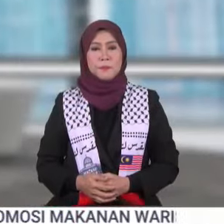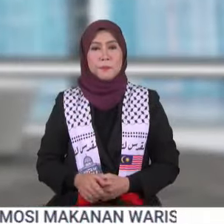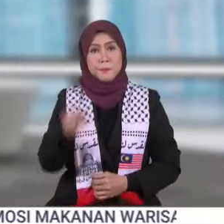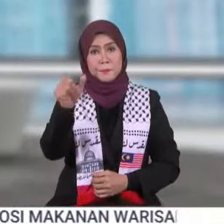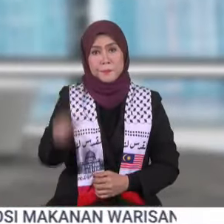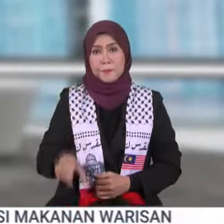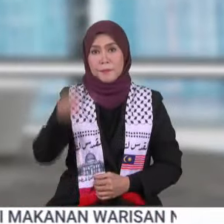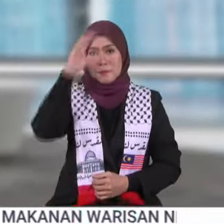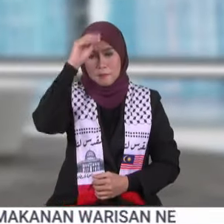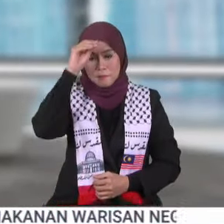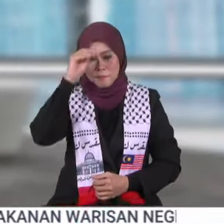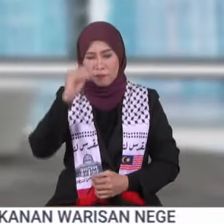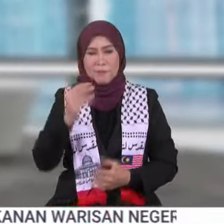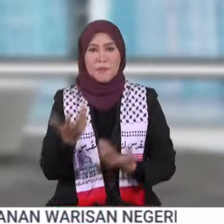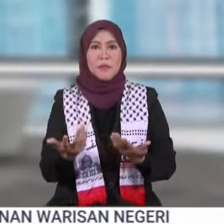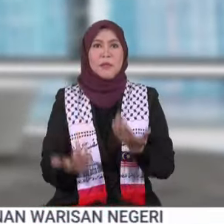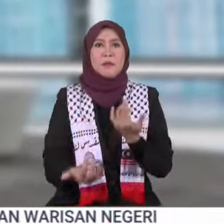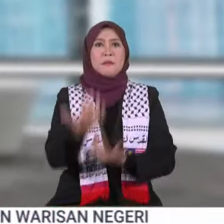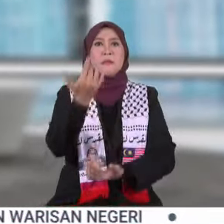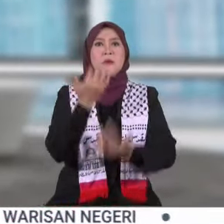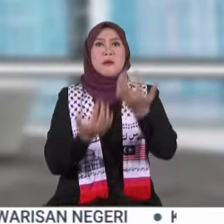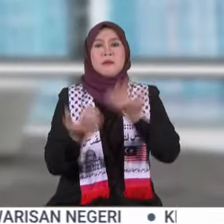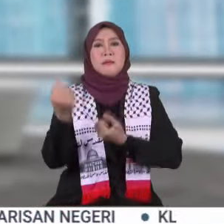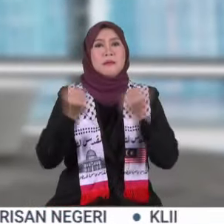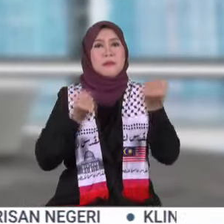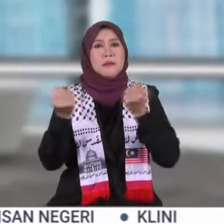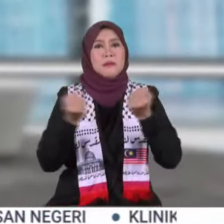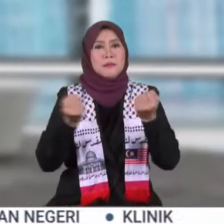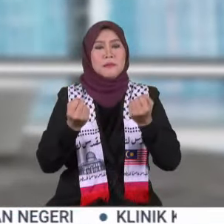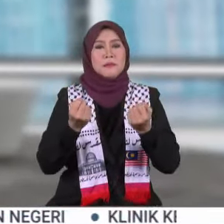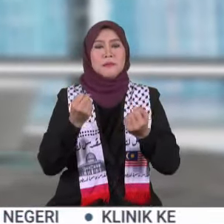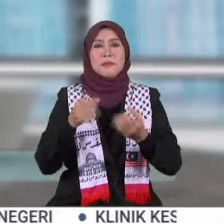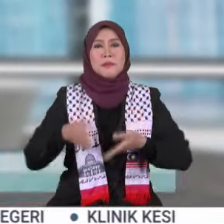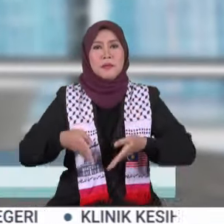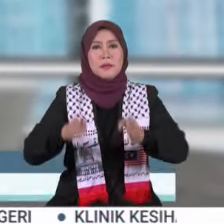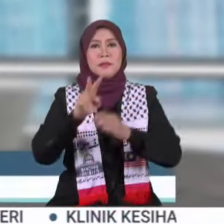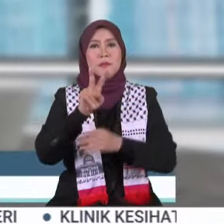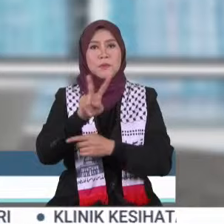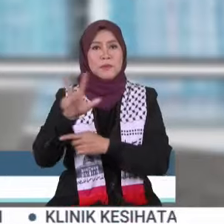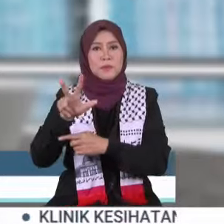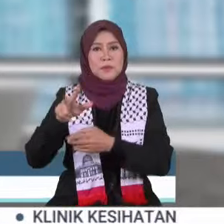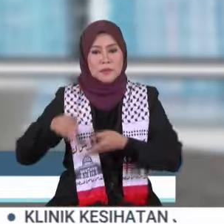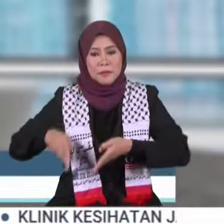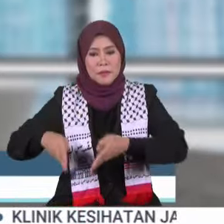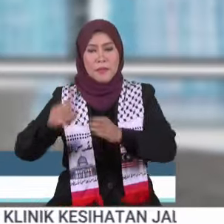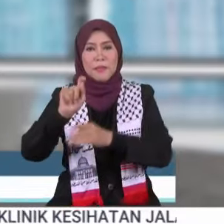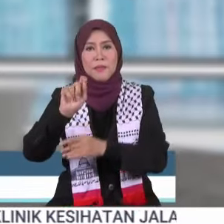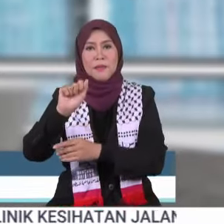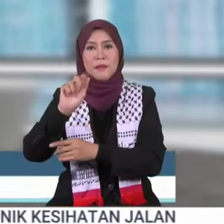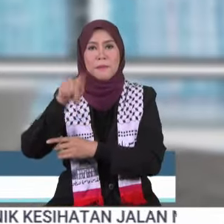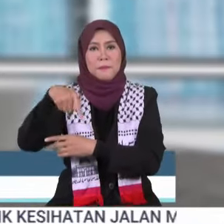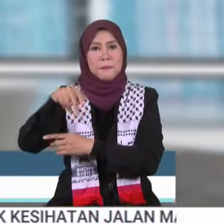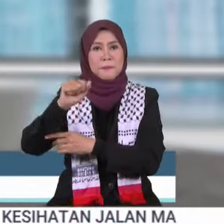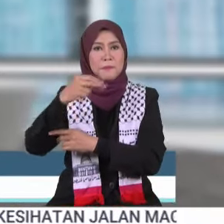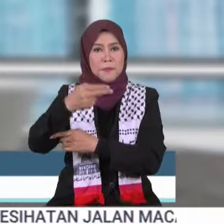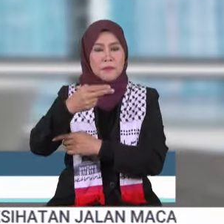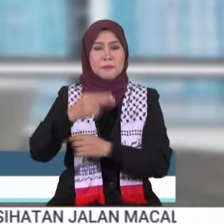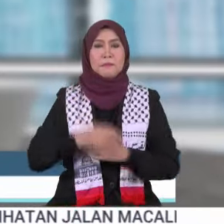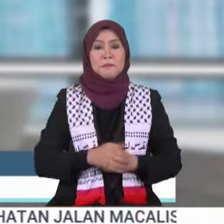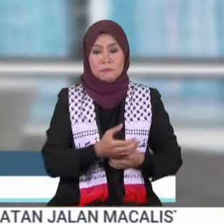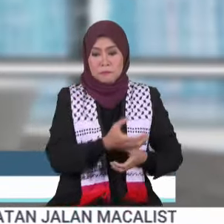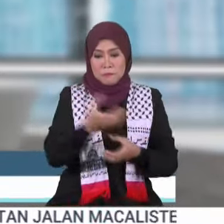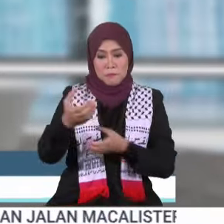seorang lelaki ditemukan rentung dalam kebakaran sebuah kereta di Jalan Batu 23 Jalan Pahang tapah pengarah jabatan Bomba dan penyelamat Malaysia